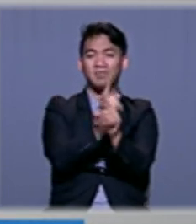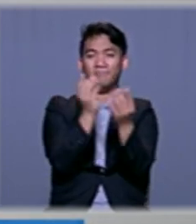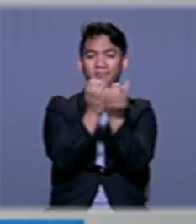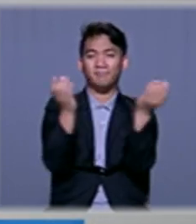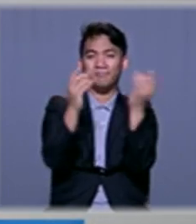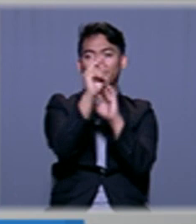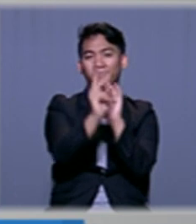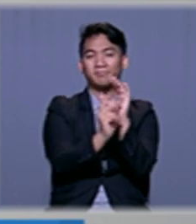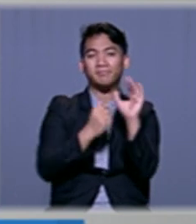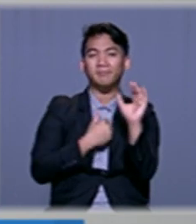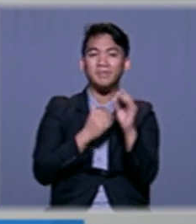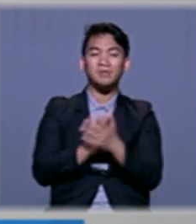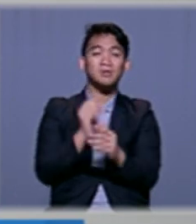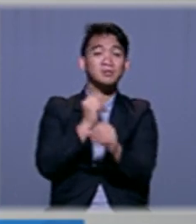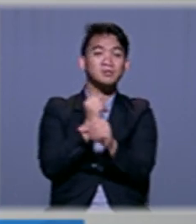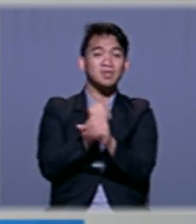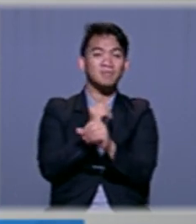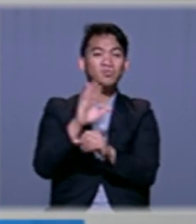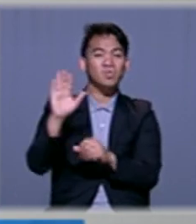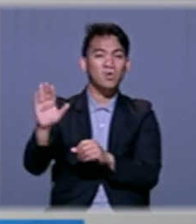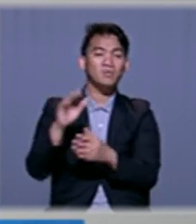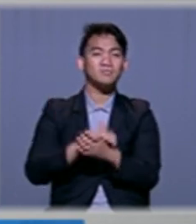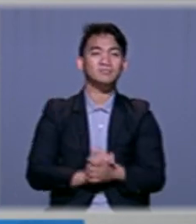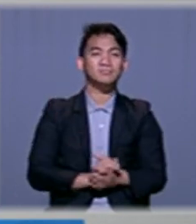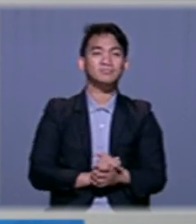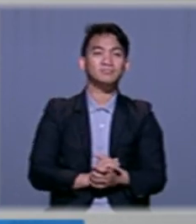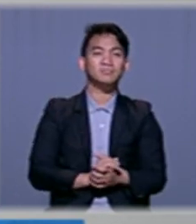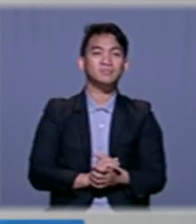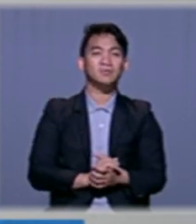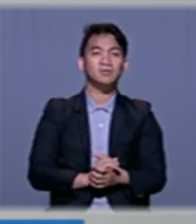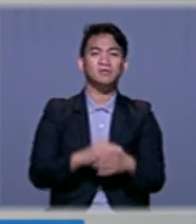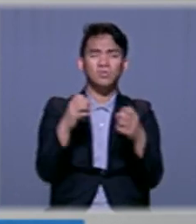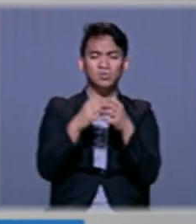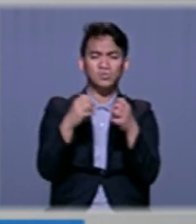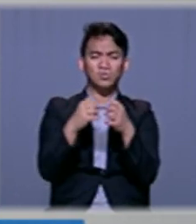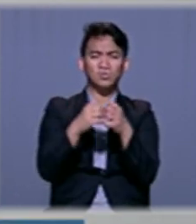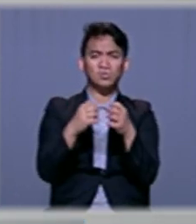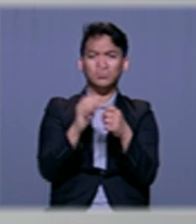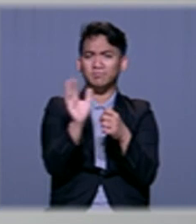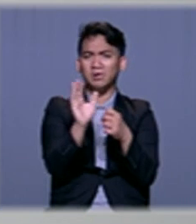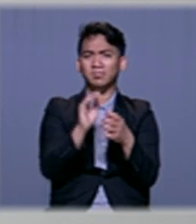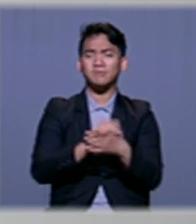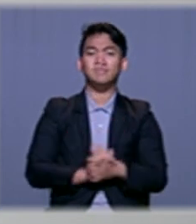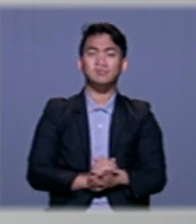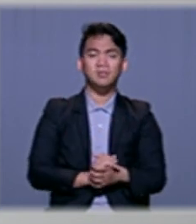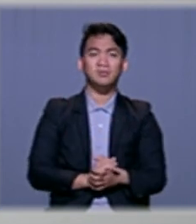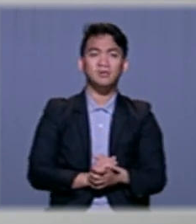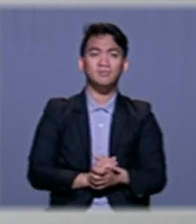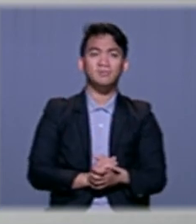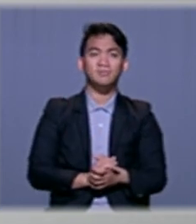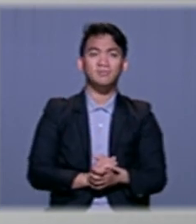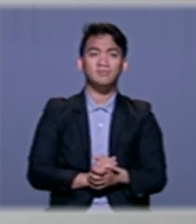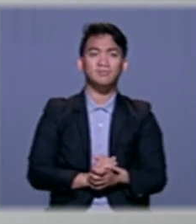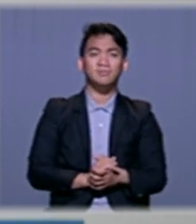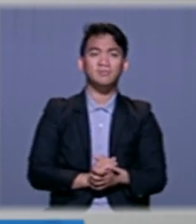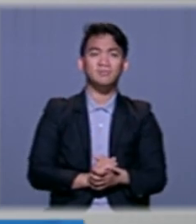ำหน้าที่ของฝ่ายนิติบัญญัติเนี่ยจะต้องไม่ถูกก้าวก่ายหรือแทรกแซงโดยฝ่ายตุลาการคือนิติบัญญัติบริห